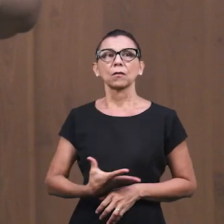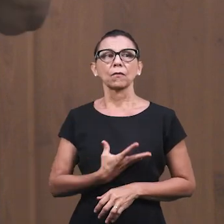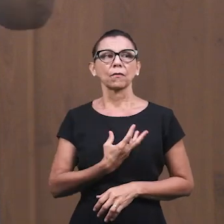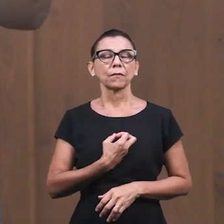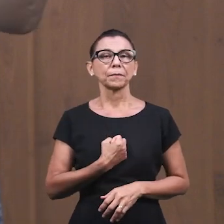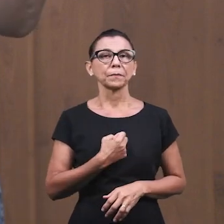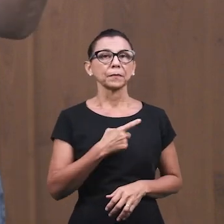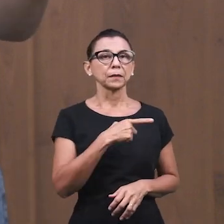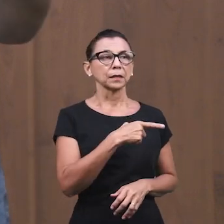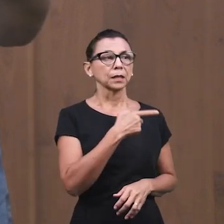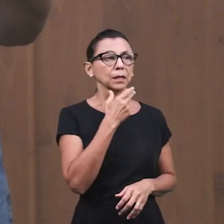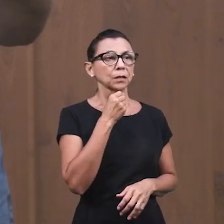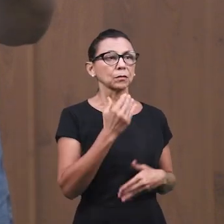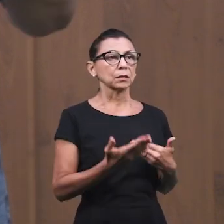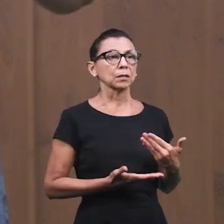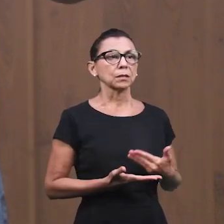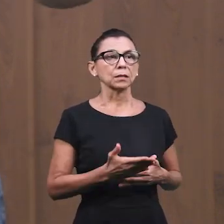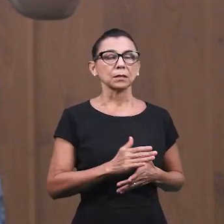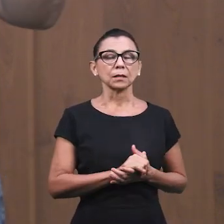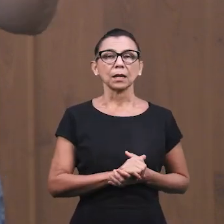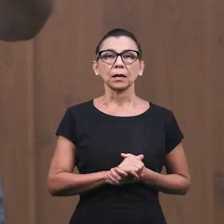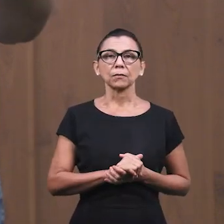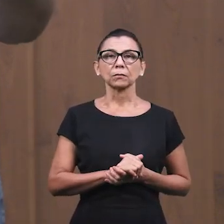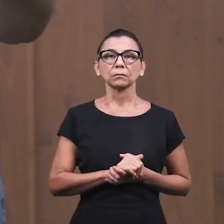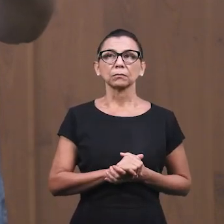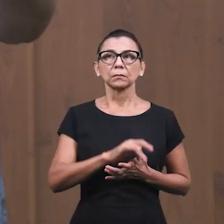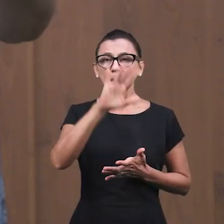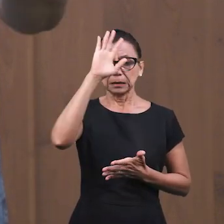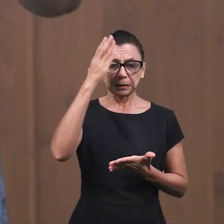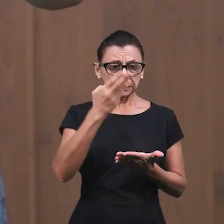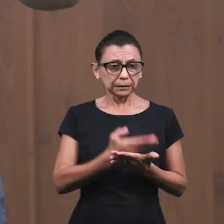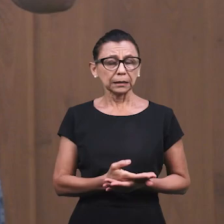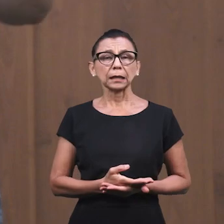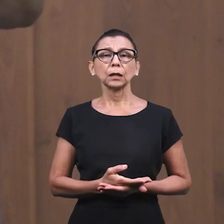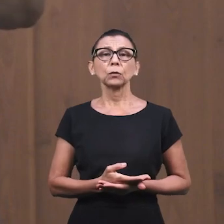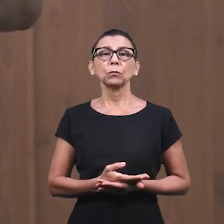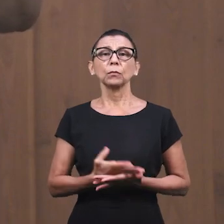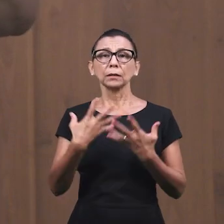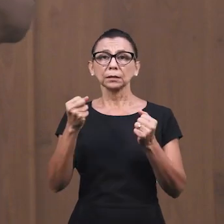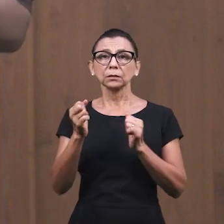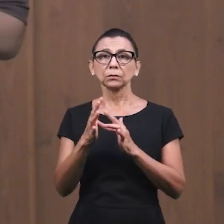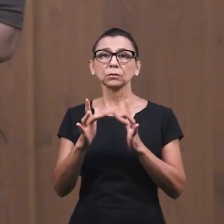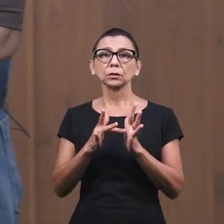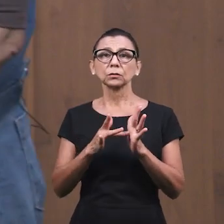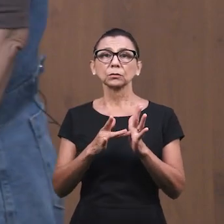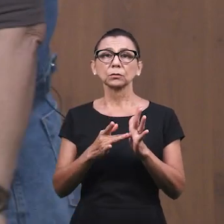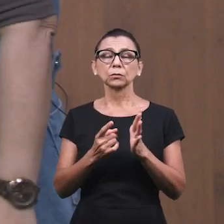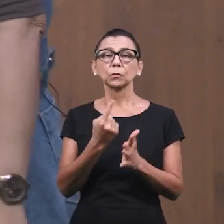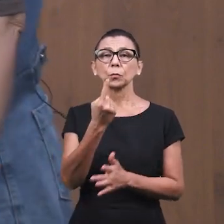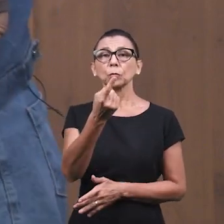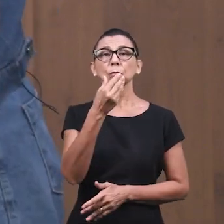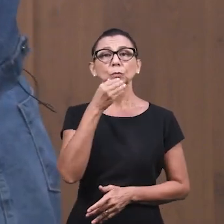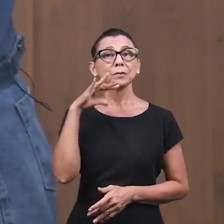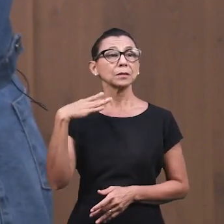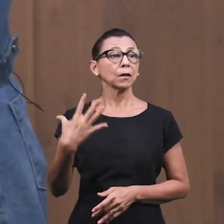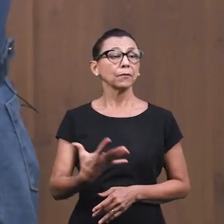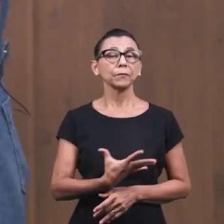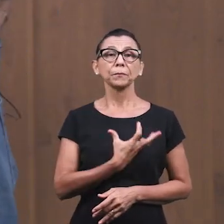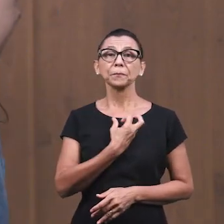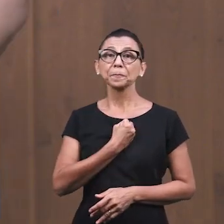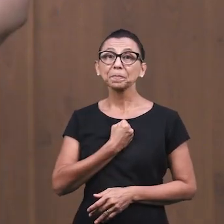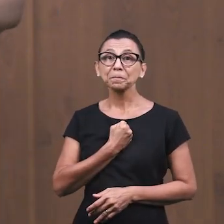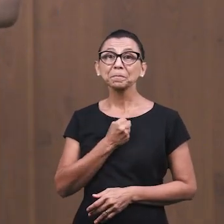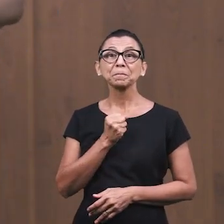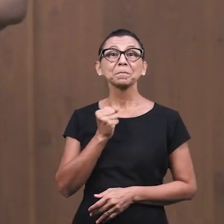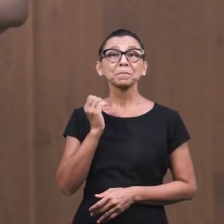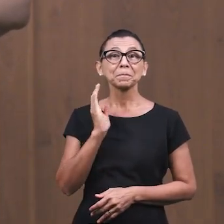dit que ce majordome a connu Jésus, il a cru en Jésus, il l'a accepté comme son sauveur et